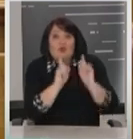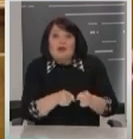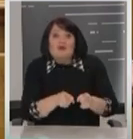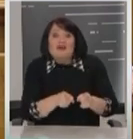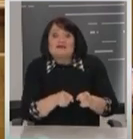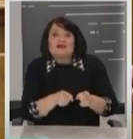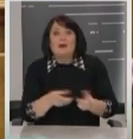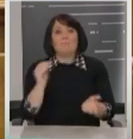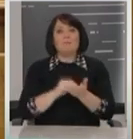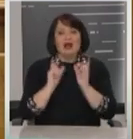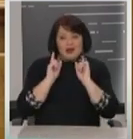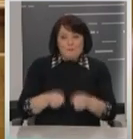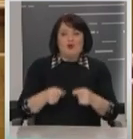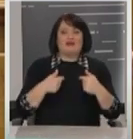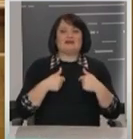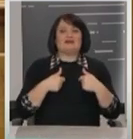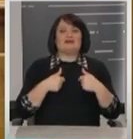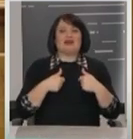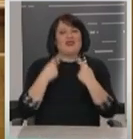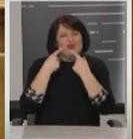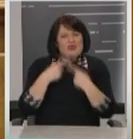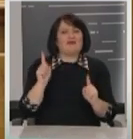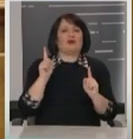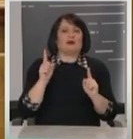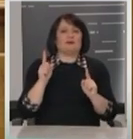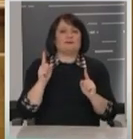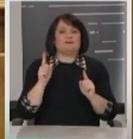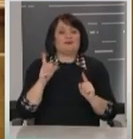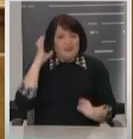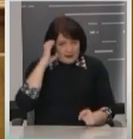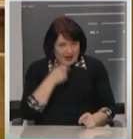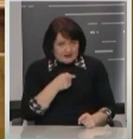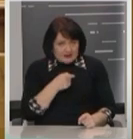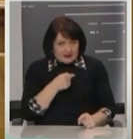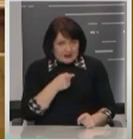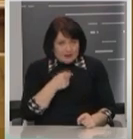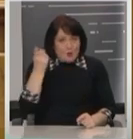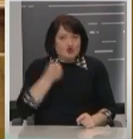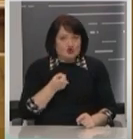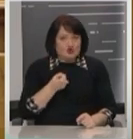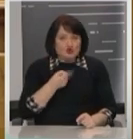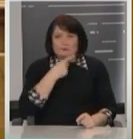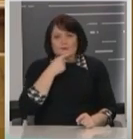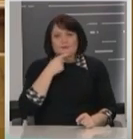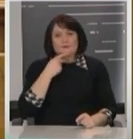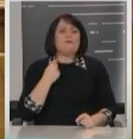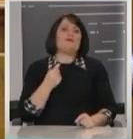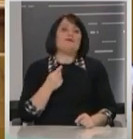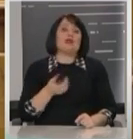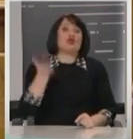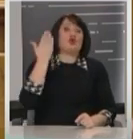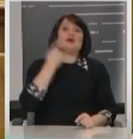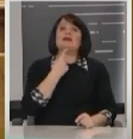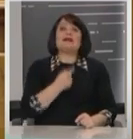μας επέλεξε πάλι με πολύ μεγάλη διαφορά, αν θυμάστε, παρά τα αντίθετα ευρήματα και